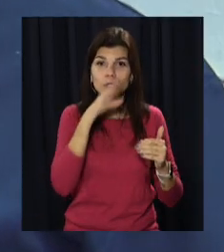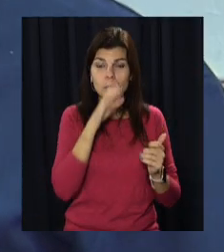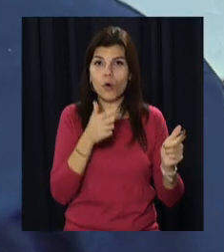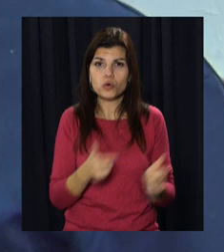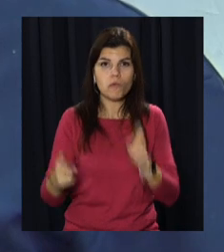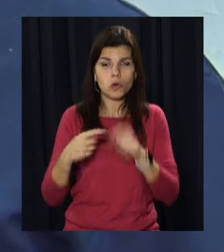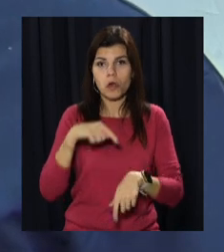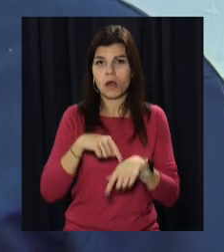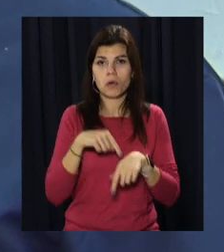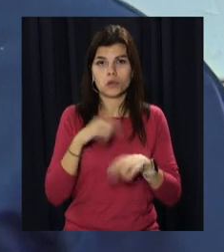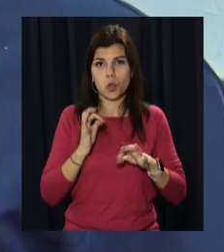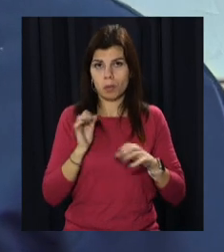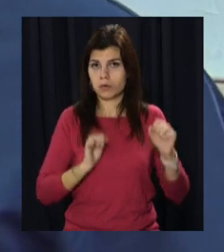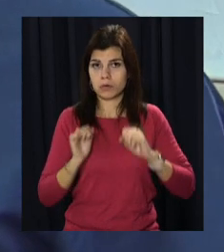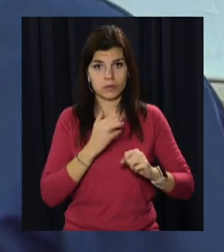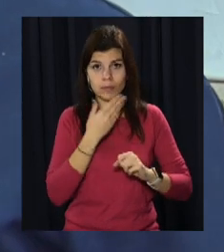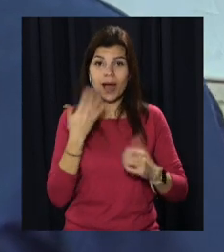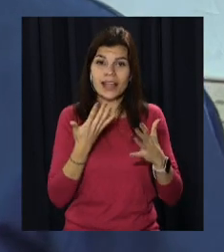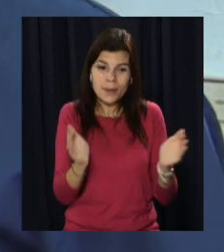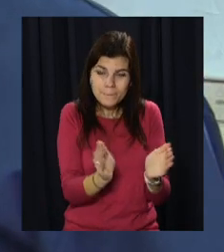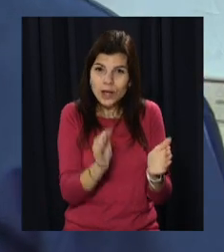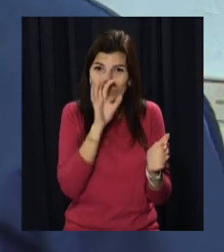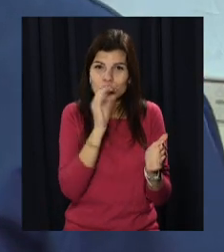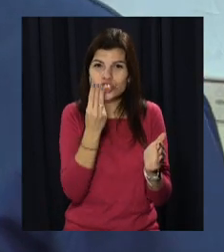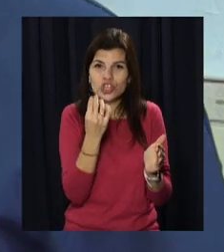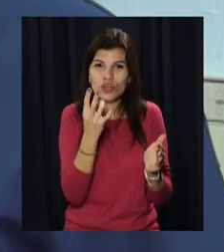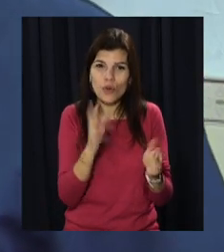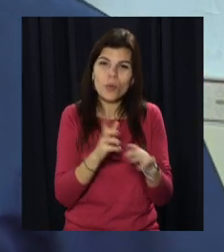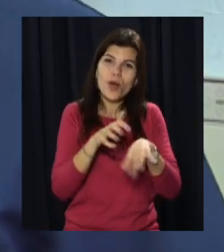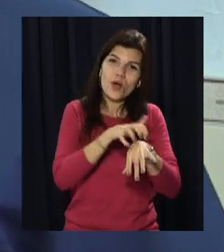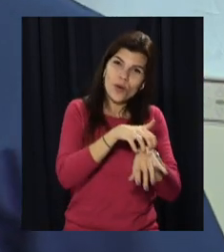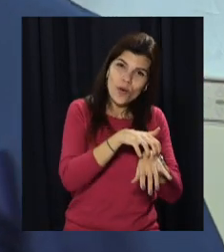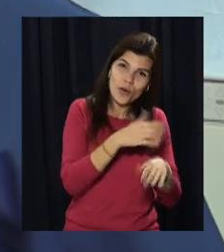готовиться к этому со щенячьего возраста там, или с